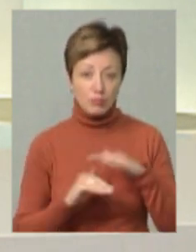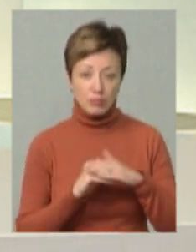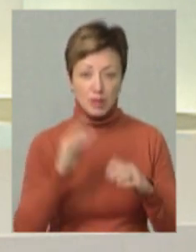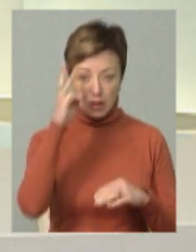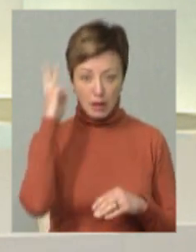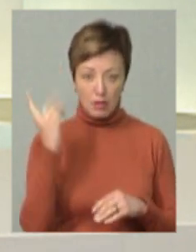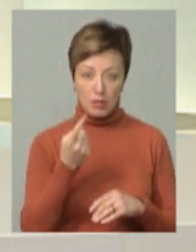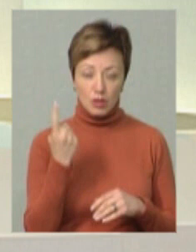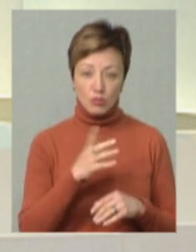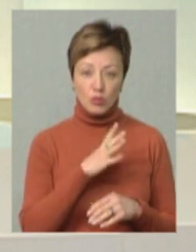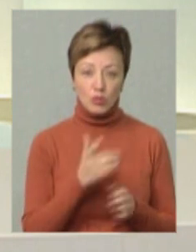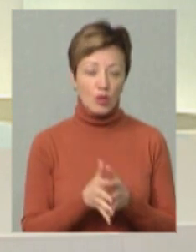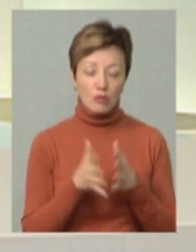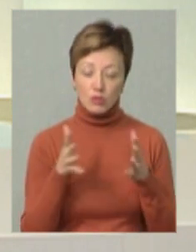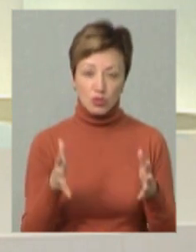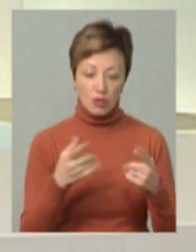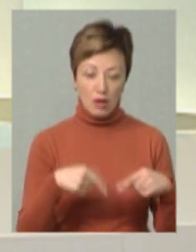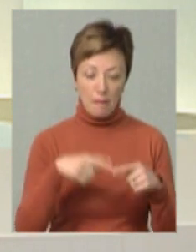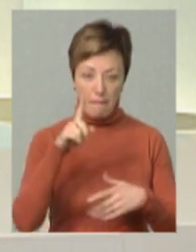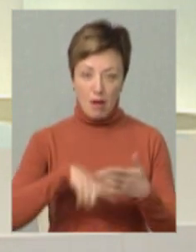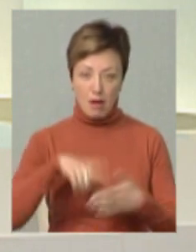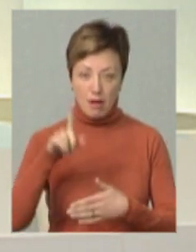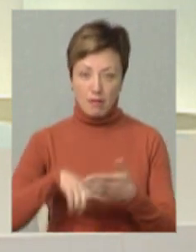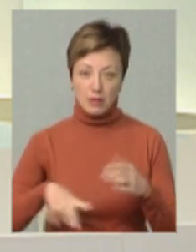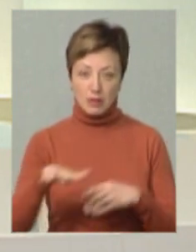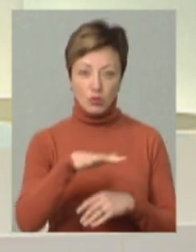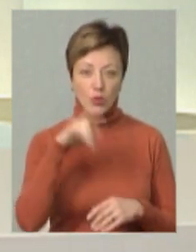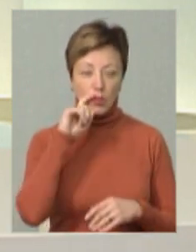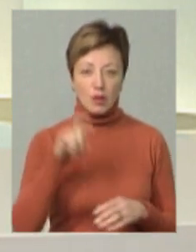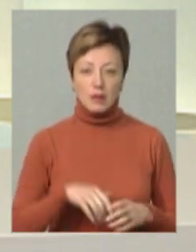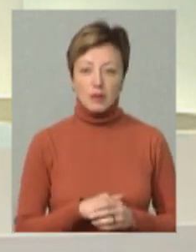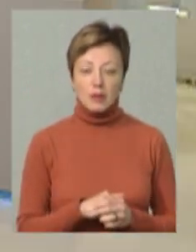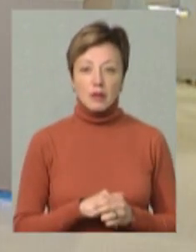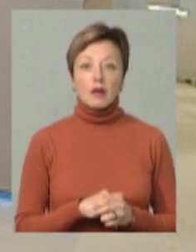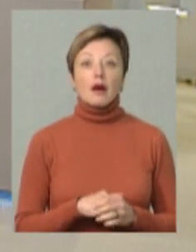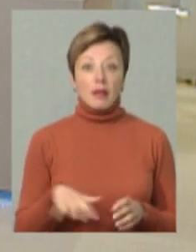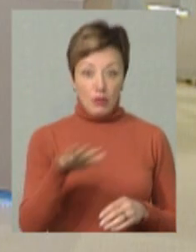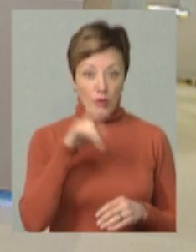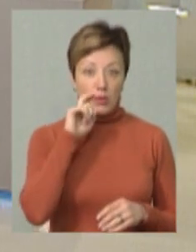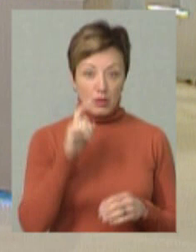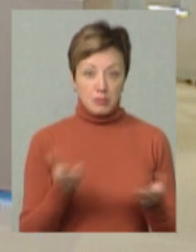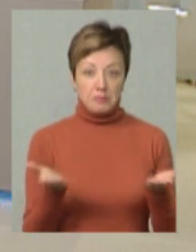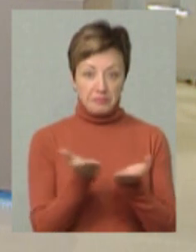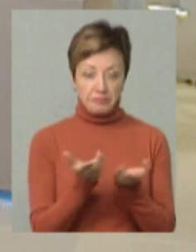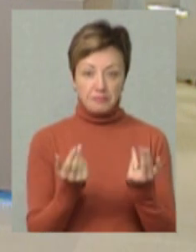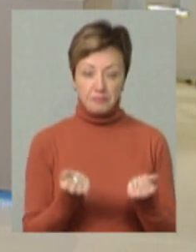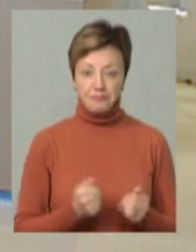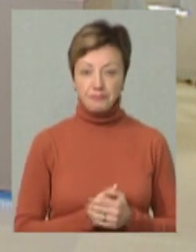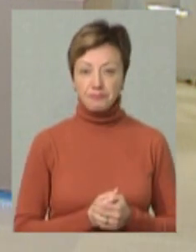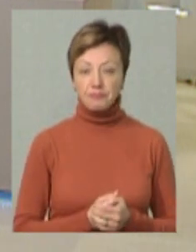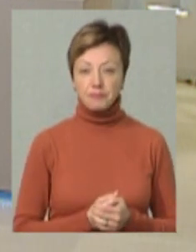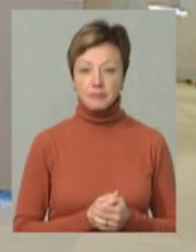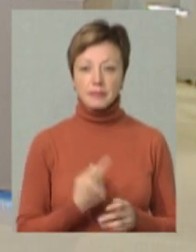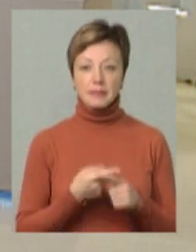на Хмельниччині налічував найбільше парафій на території України. Ну, ага, на території України навіть, так. З